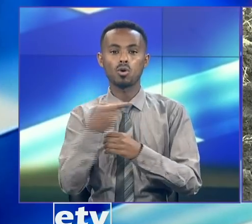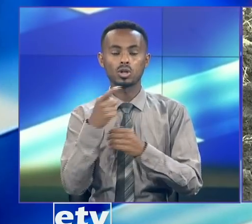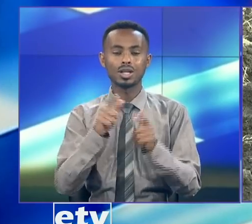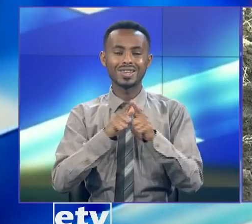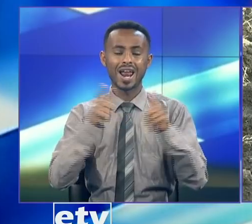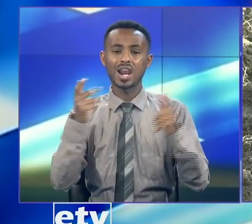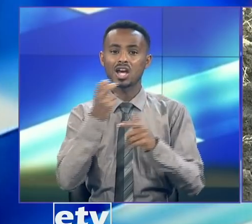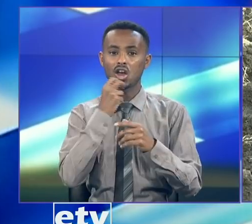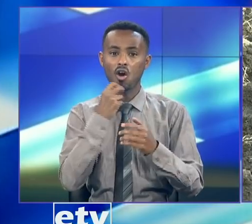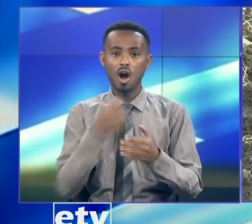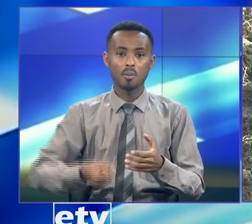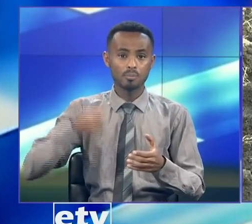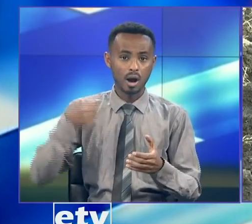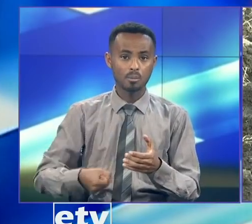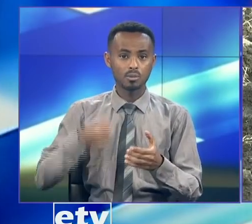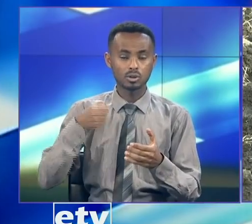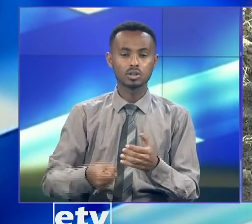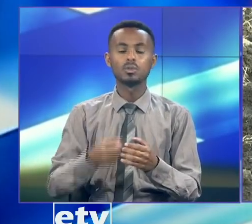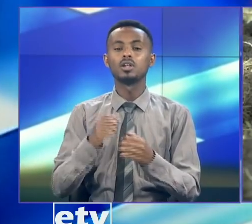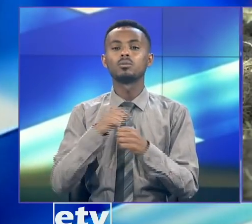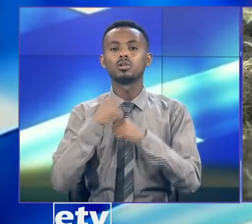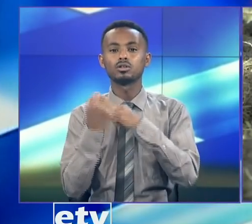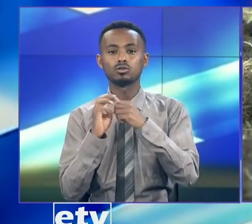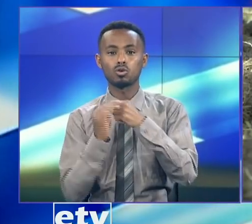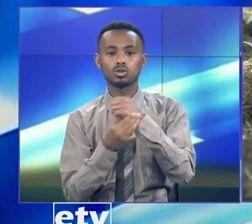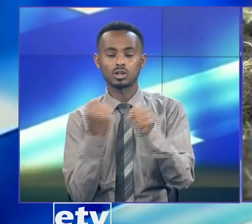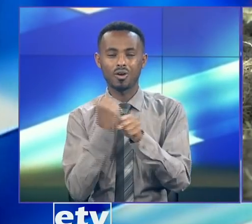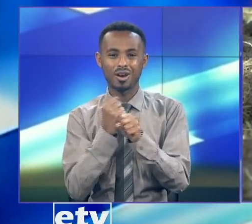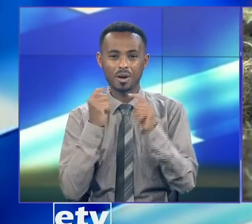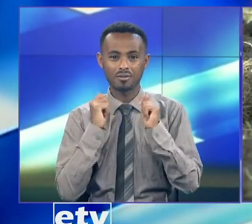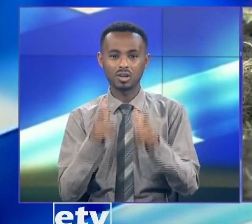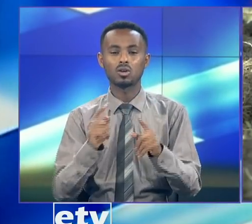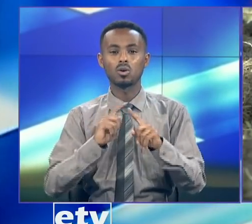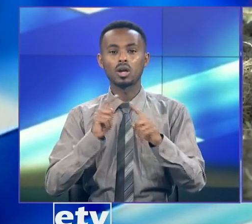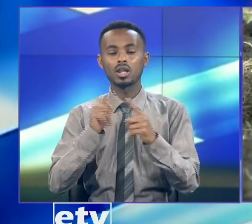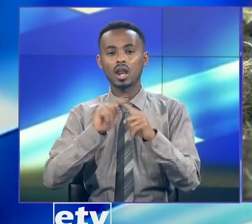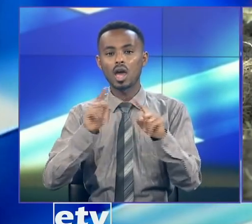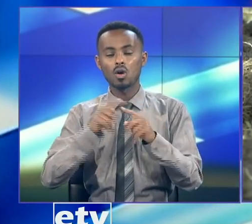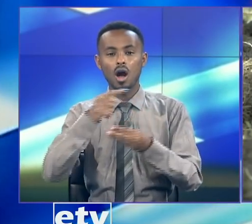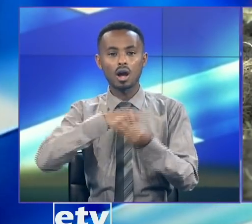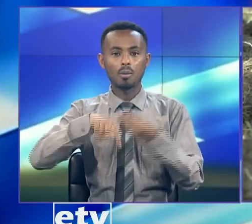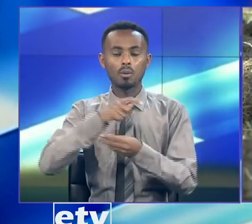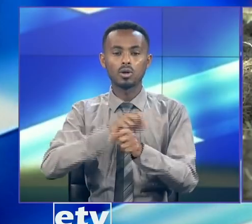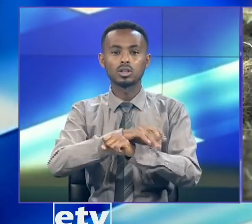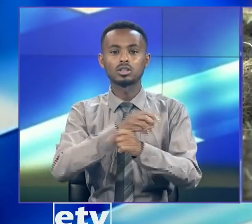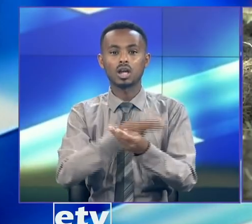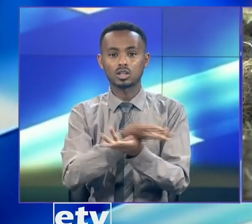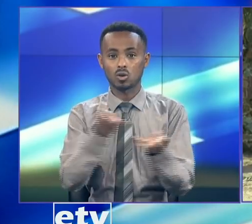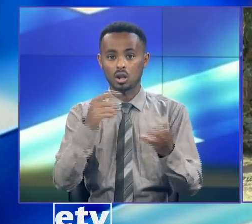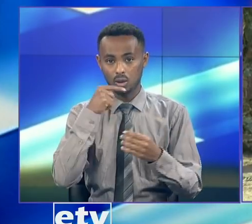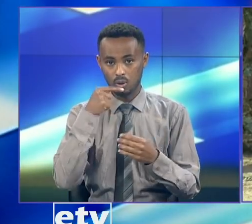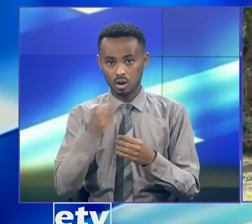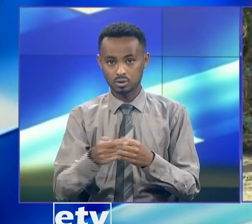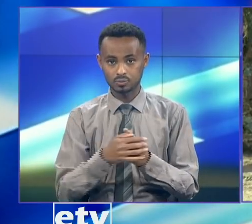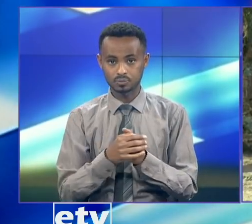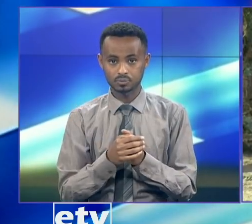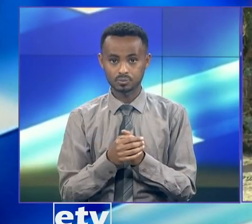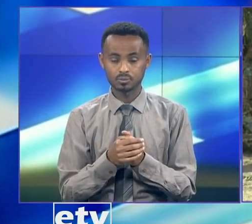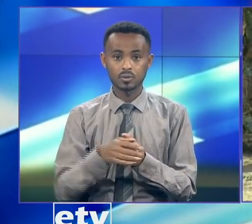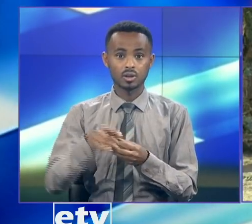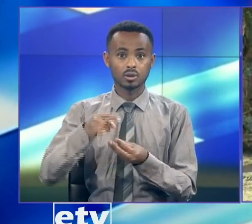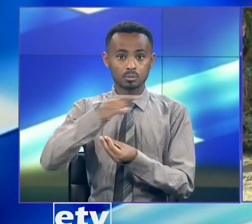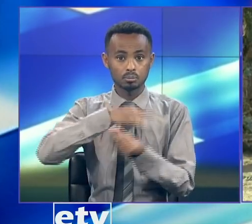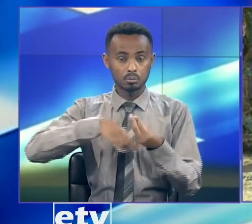ተላልቅ የውሃ ፓምፖችም የመስኖ ስራውን ለማሳለጥ ወደ ተለያዩ አካባቢዎች ተሰራጭተዋል ተብሏል። እንደ